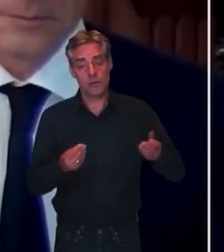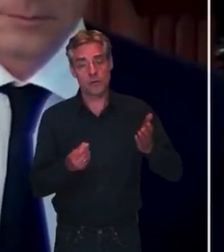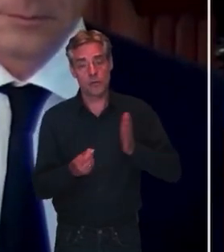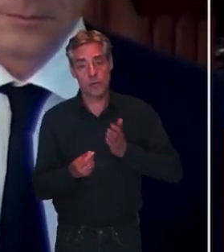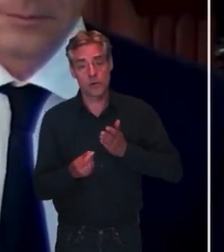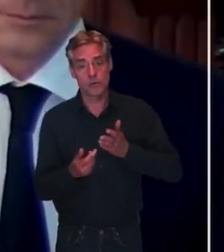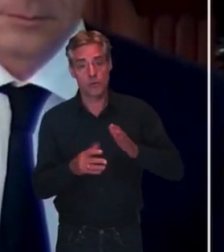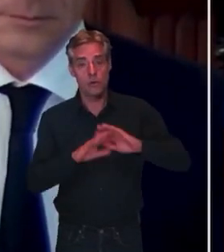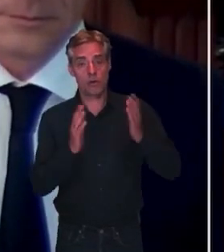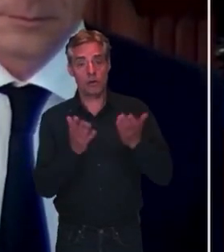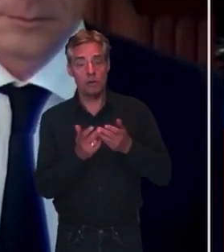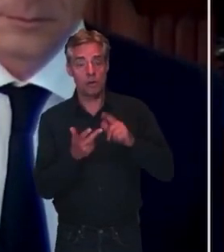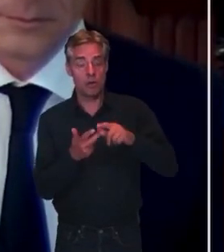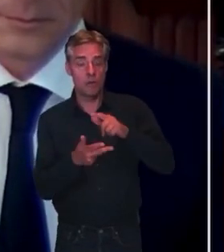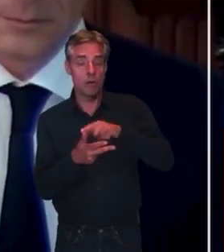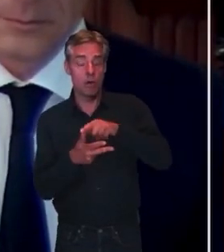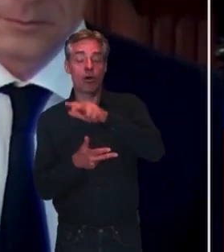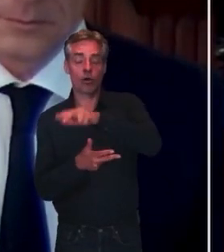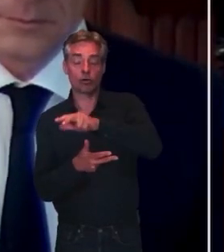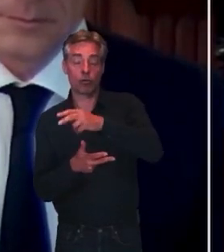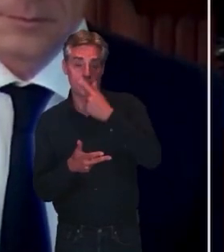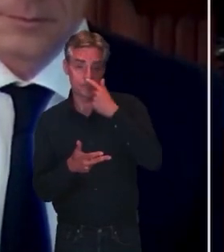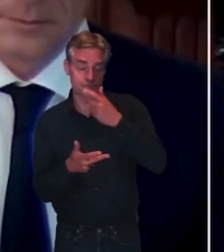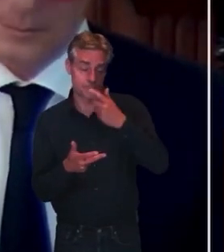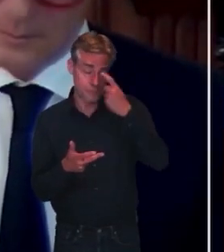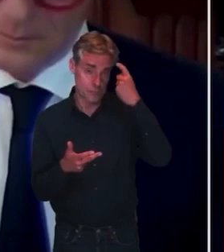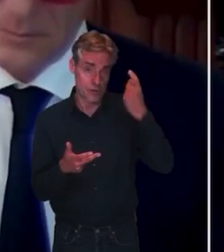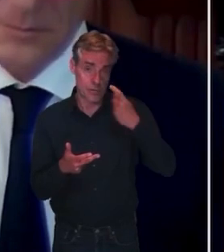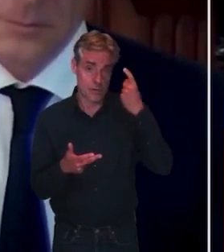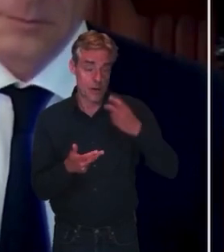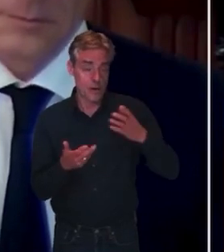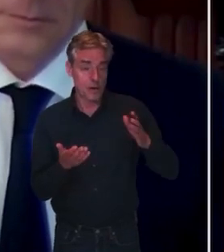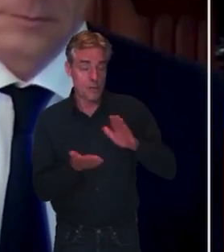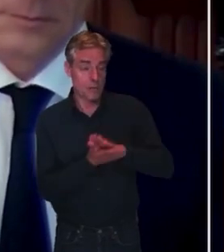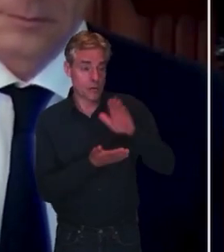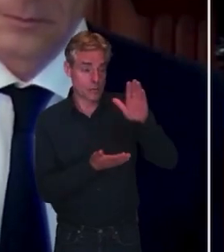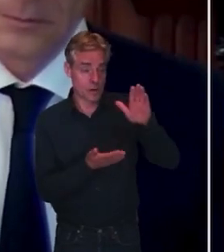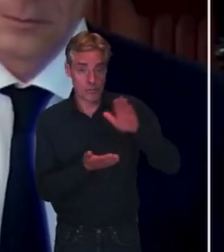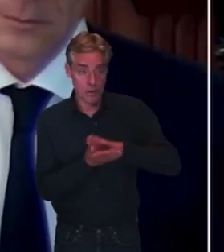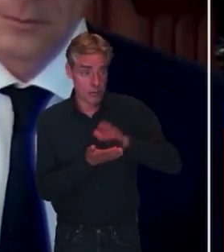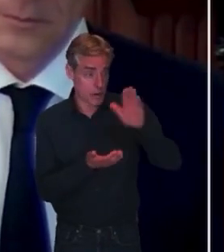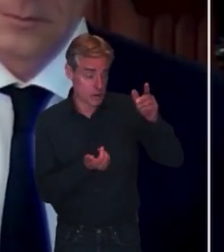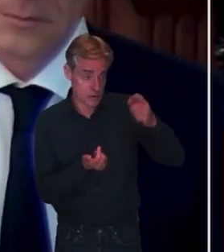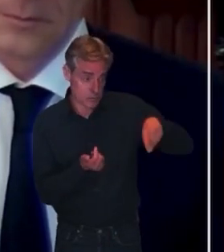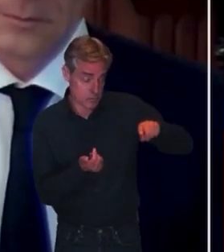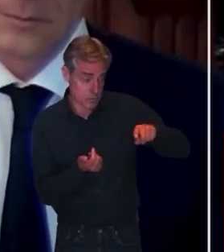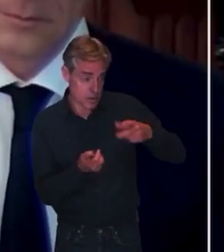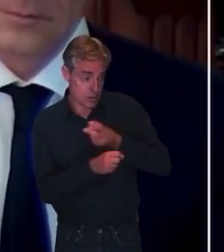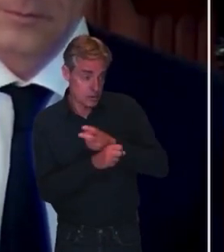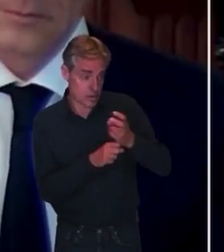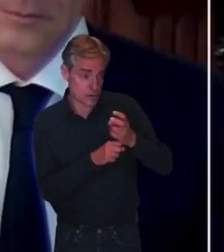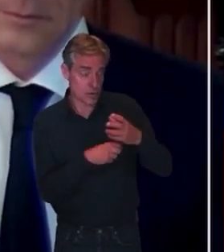question du logement reste la question sur laquelle vos promesses apparaissent les plus dangereuses.